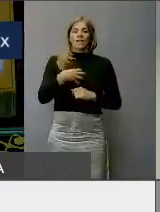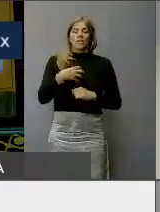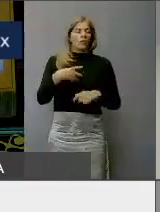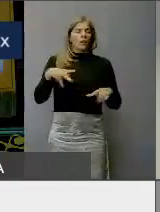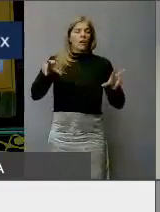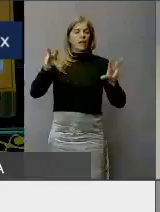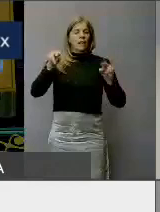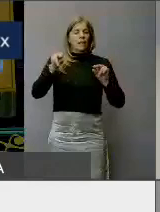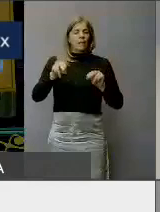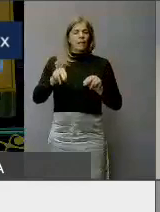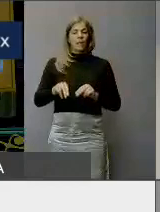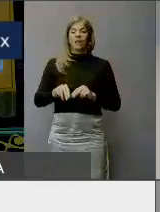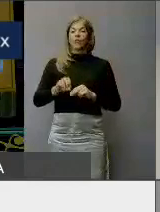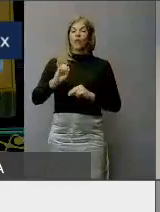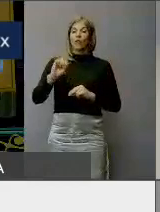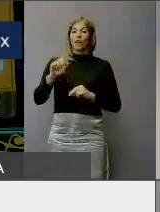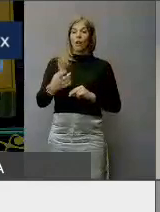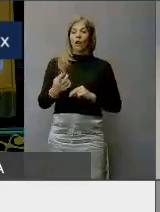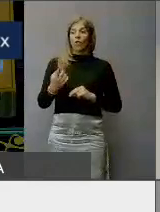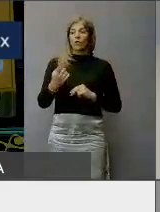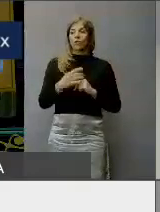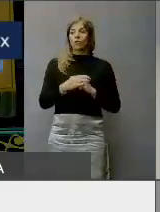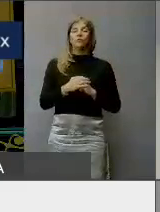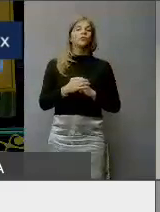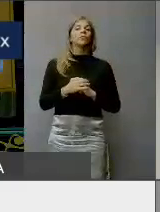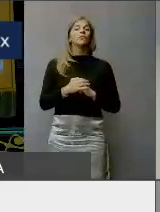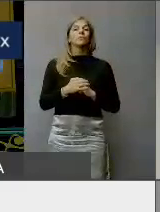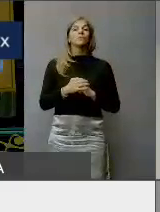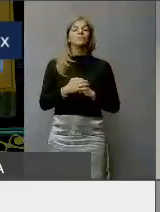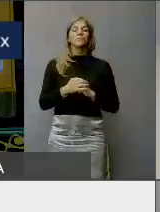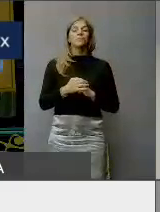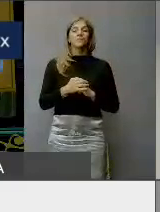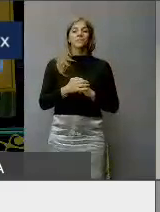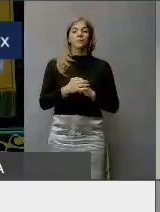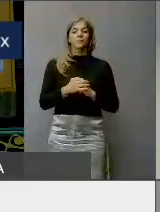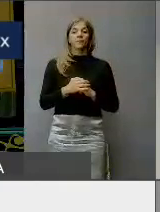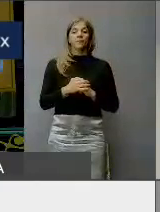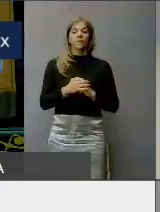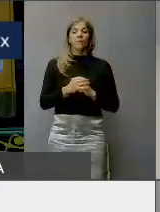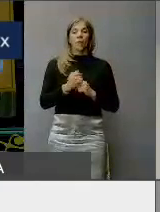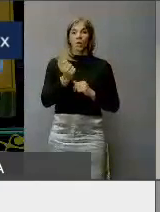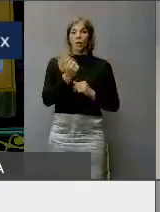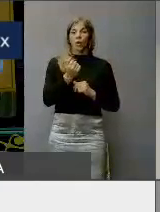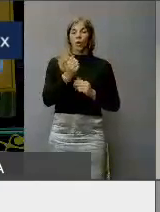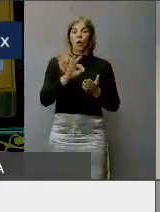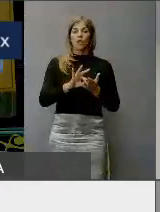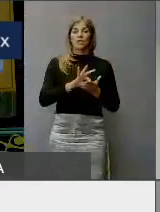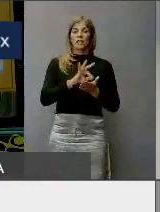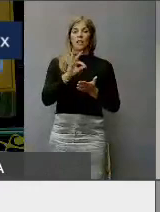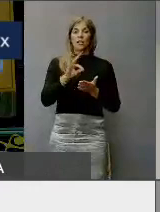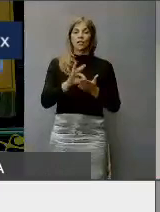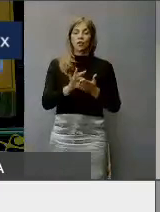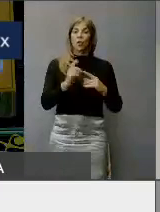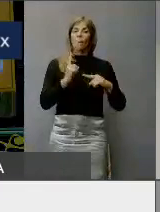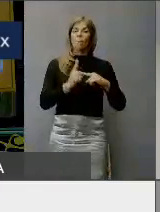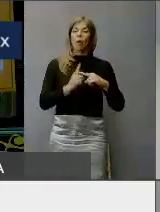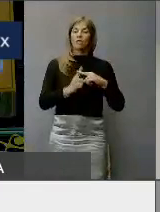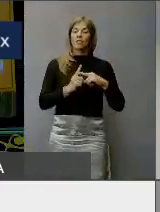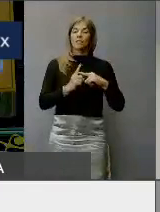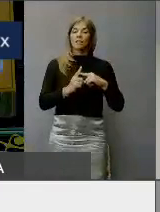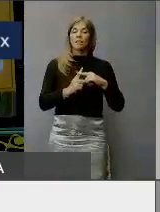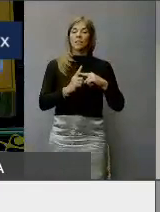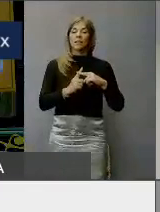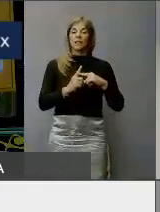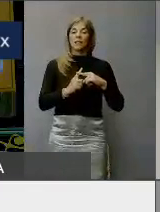rapidissimo soprattutto per i proponenti di documenti quindi il numero gli ordini del giorno con parere positivo di